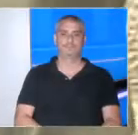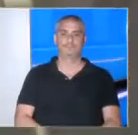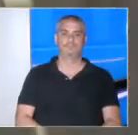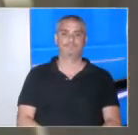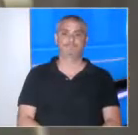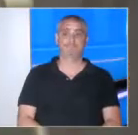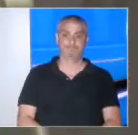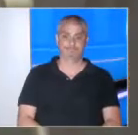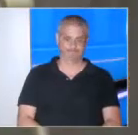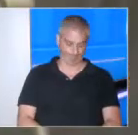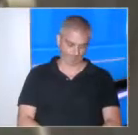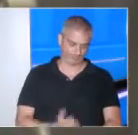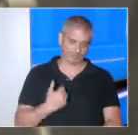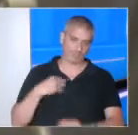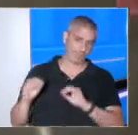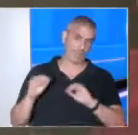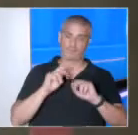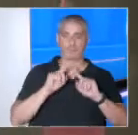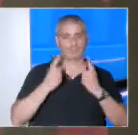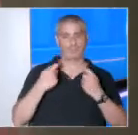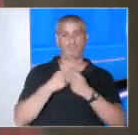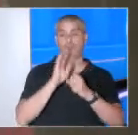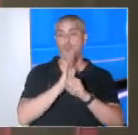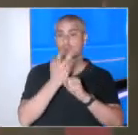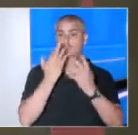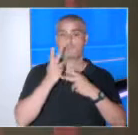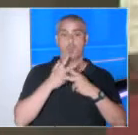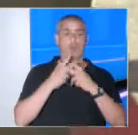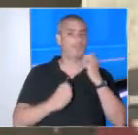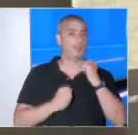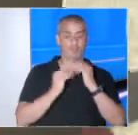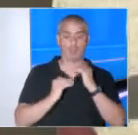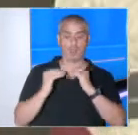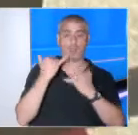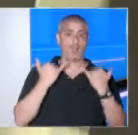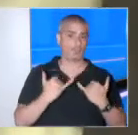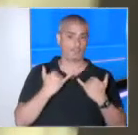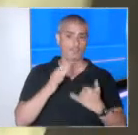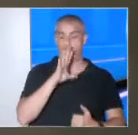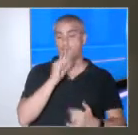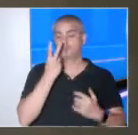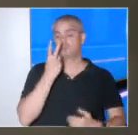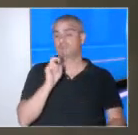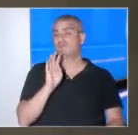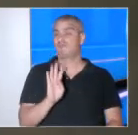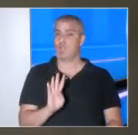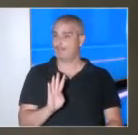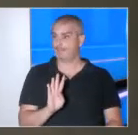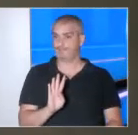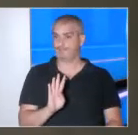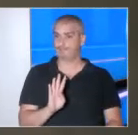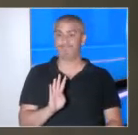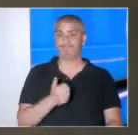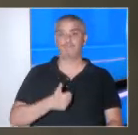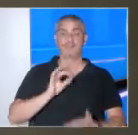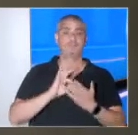טוב, עכשיו אנחנו עוברים לנושא אחר, נושא הקורונה. מספר החולים הקשים עלה היום ל-524.